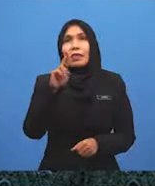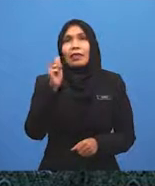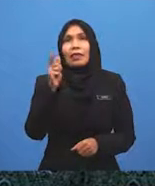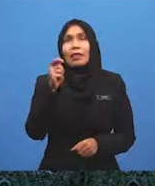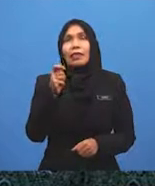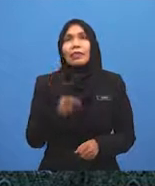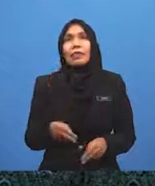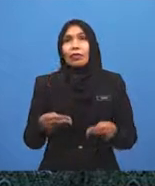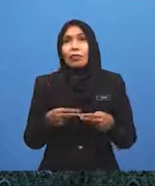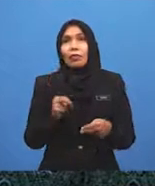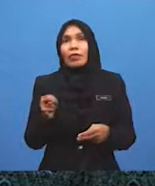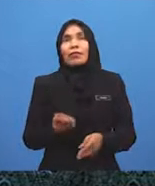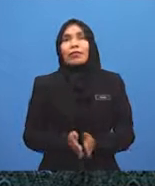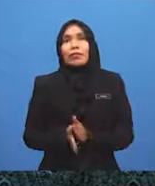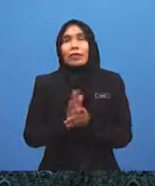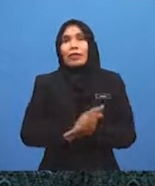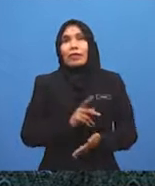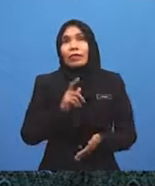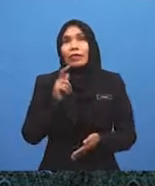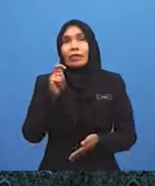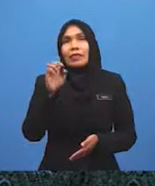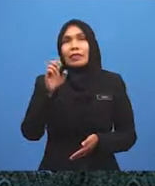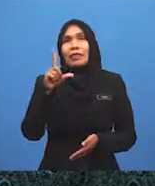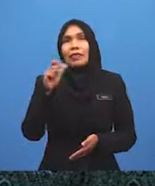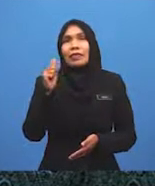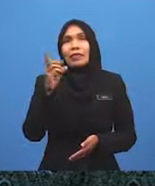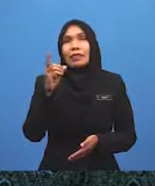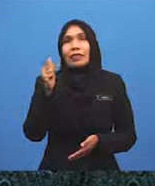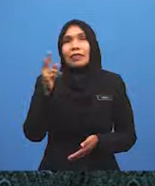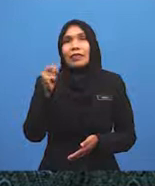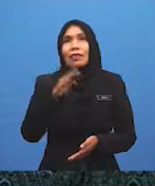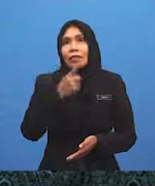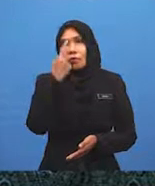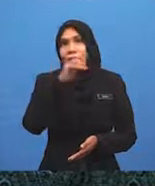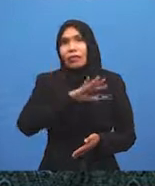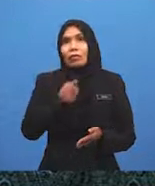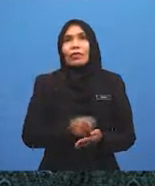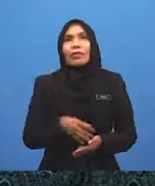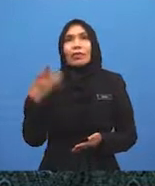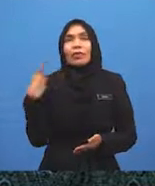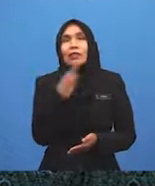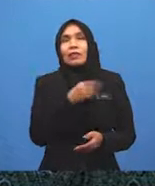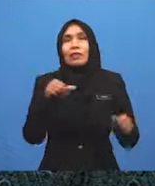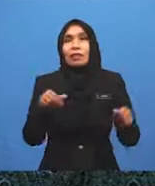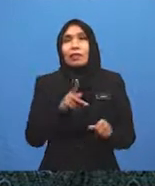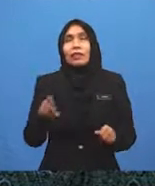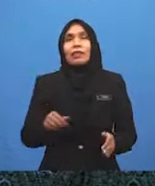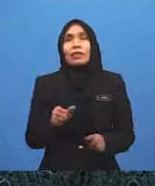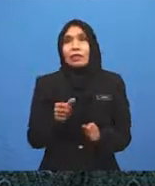hubungan. Jadi teladan untuk semua, kita amalkan setiap